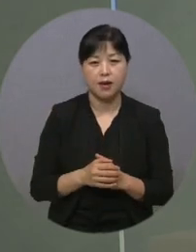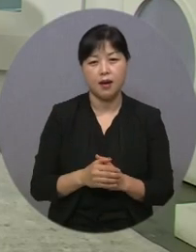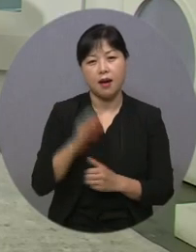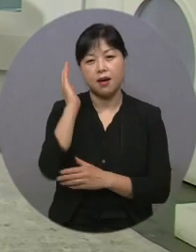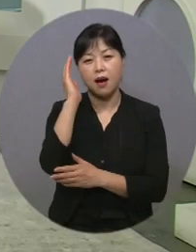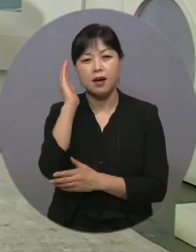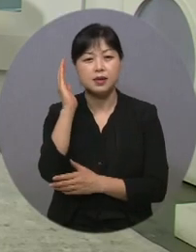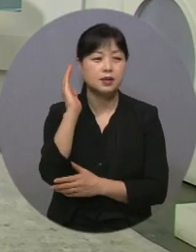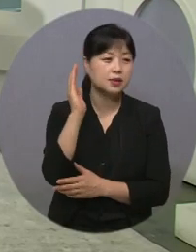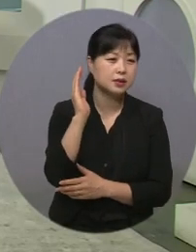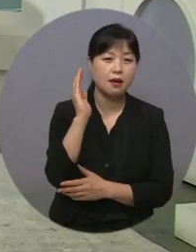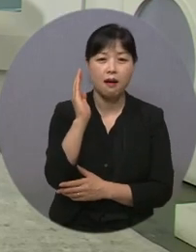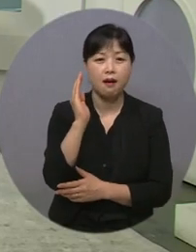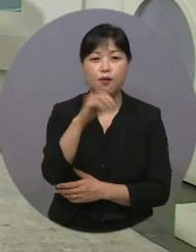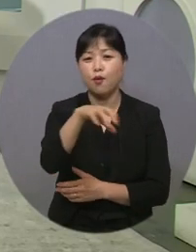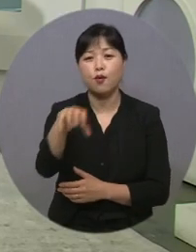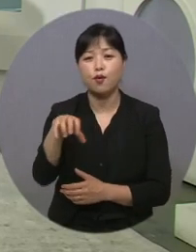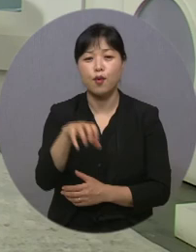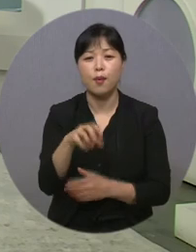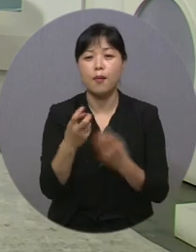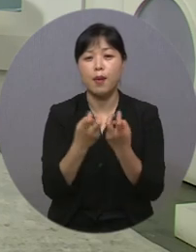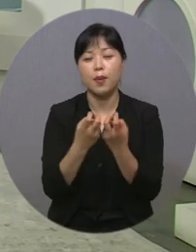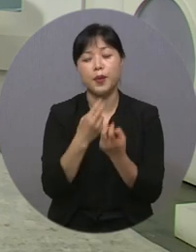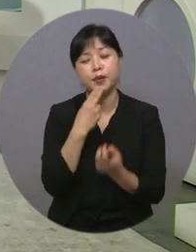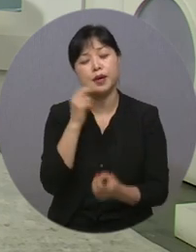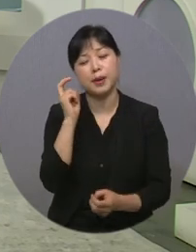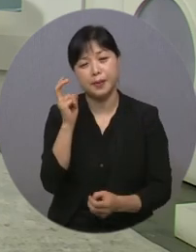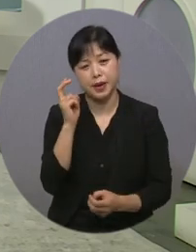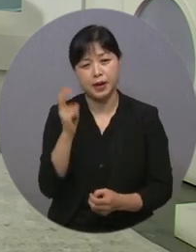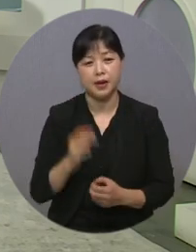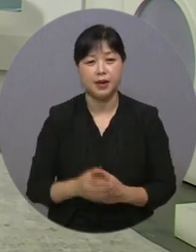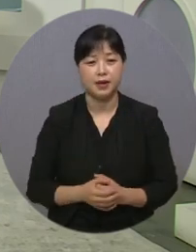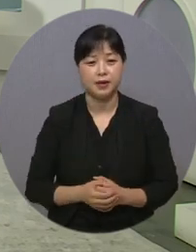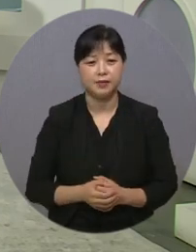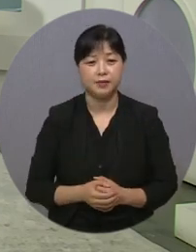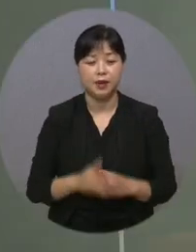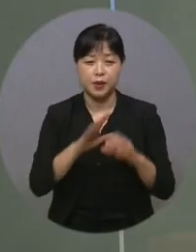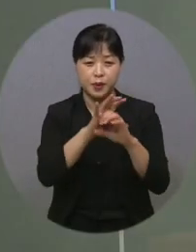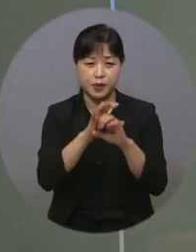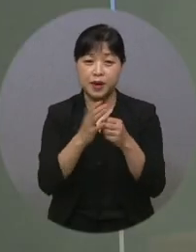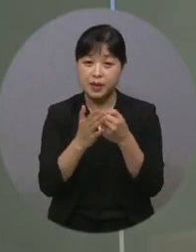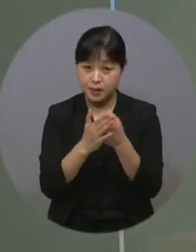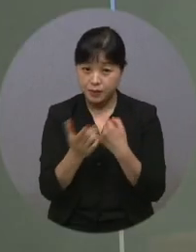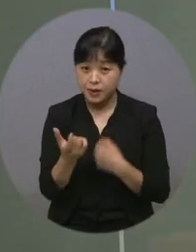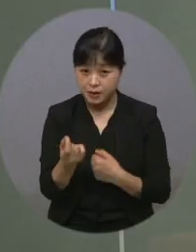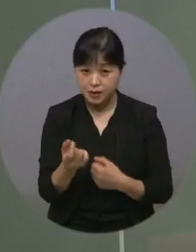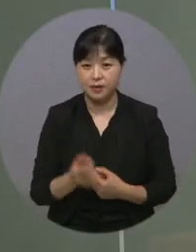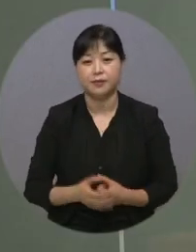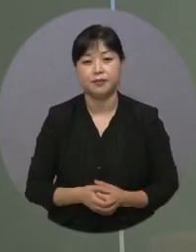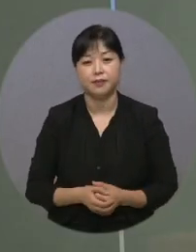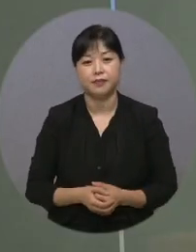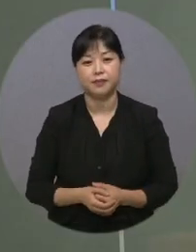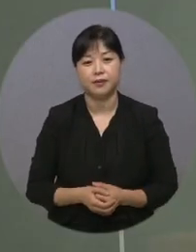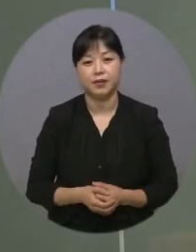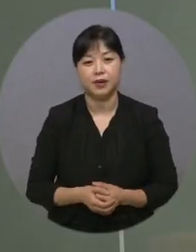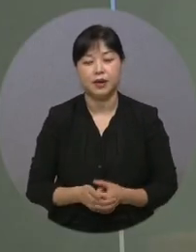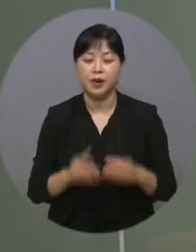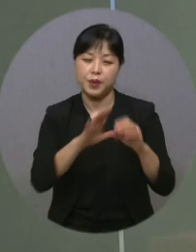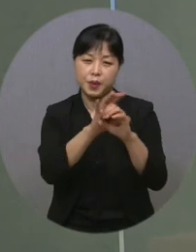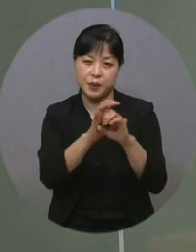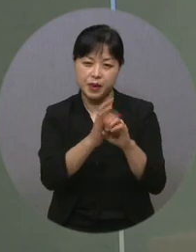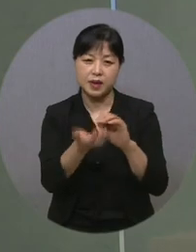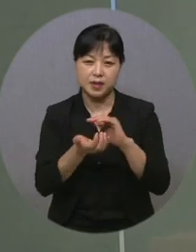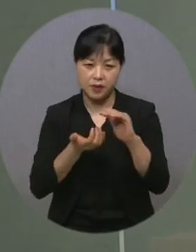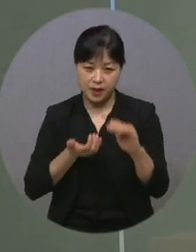할래 할 방법이 없을 것 같아. 제가 볼 때. 그런데 코로나 때문에 그 코로나가